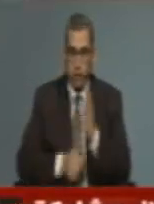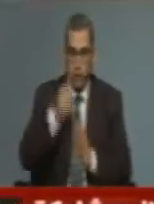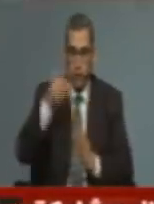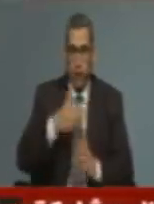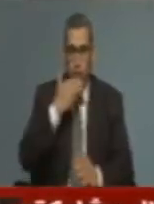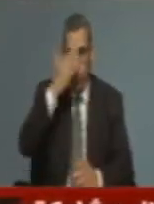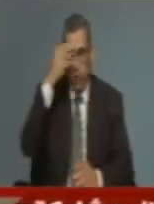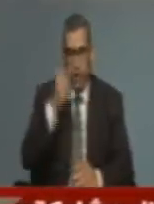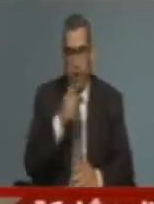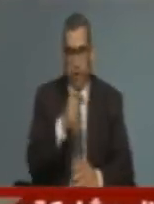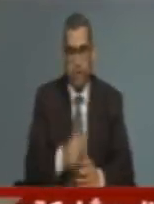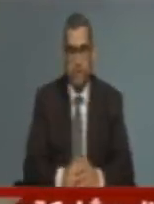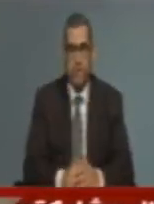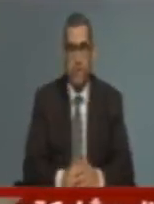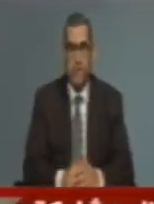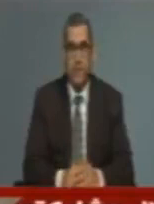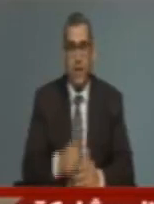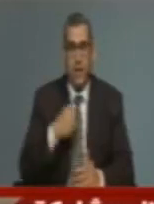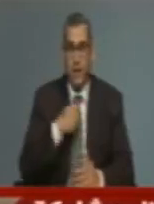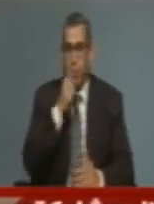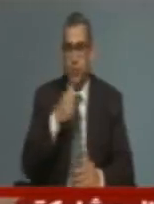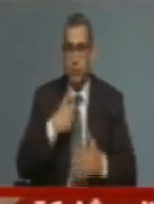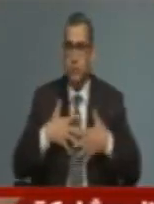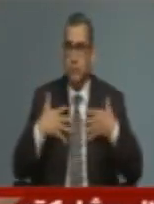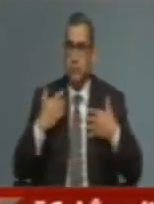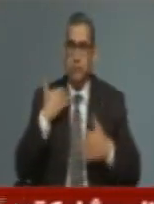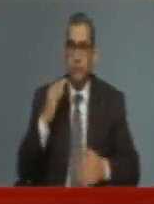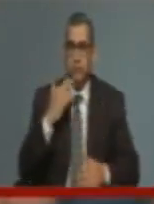كل سنه وانت طيب يا ريس. بصراحه انا فخور باللي حضرتك بتعمله في الدوله